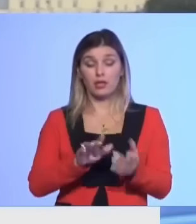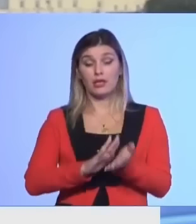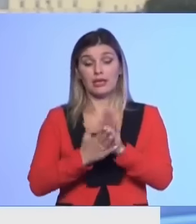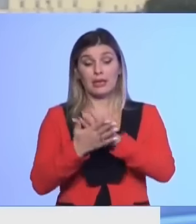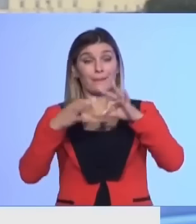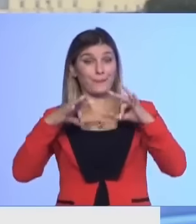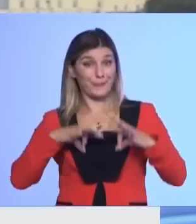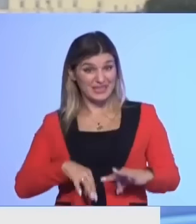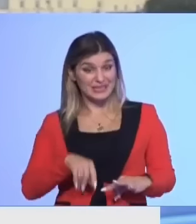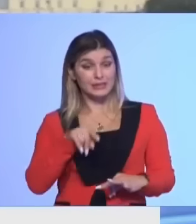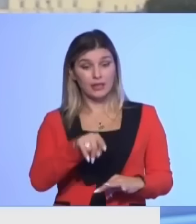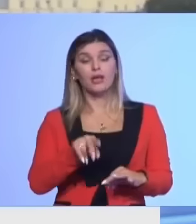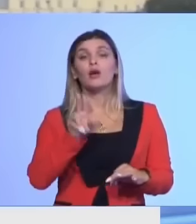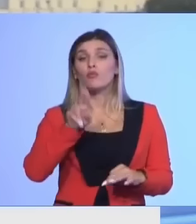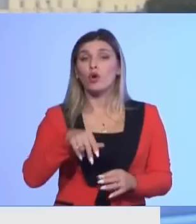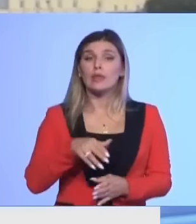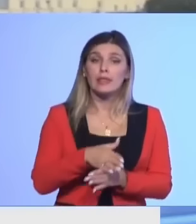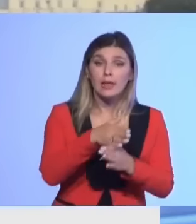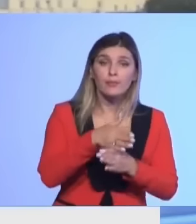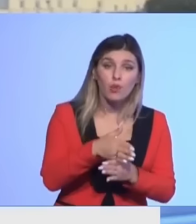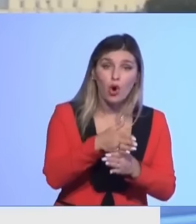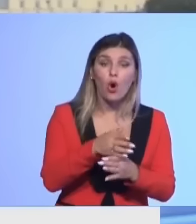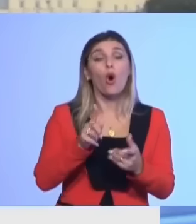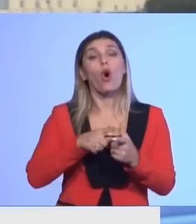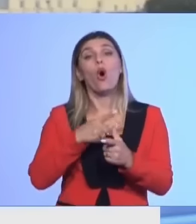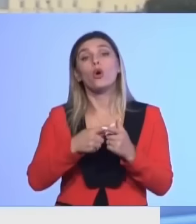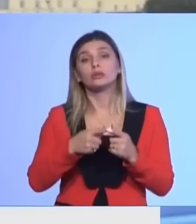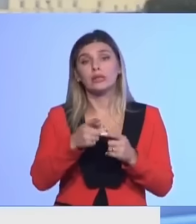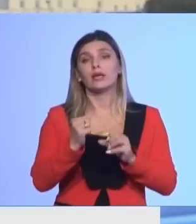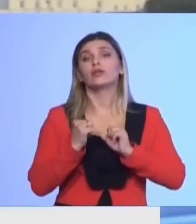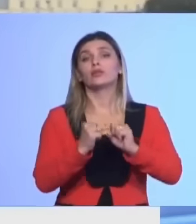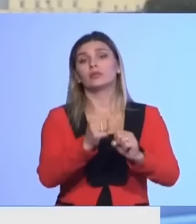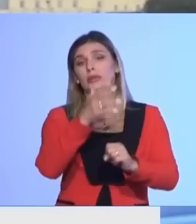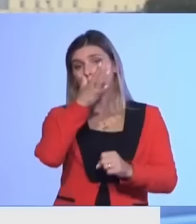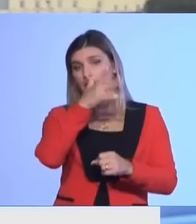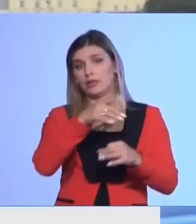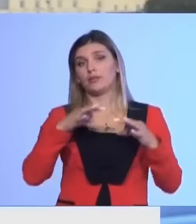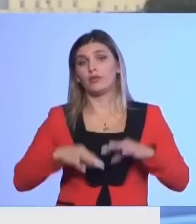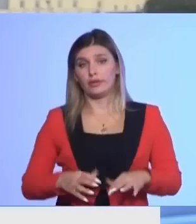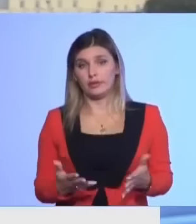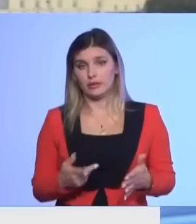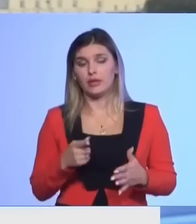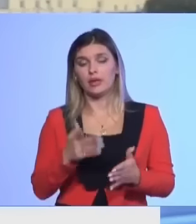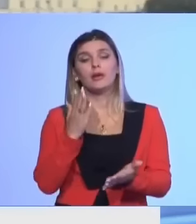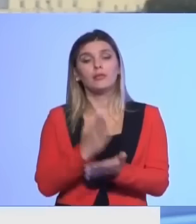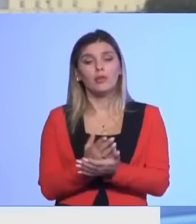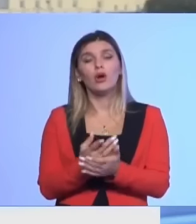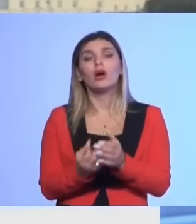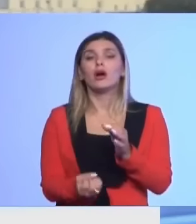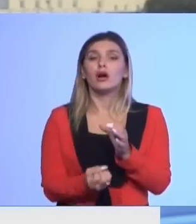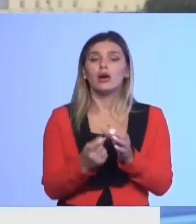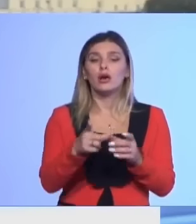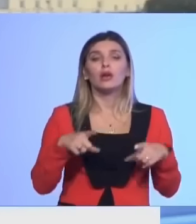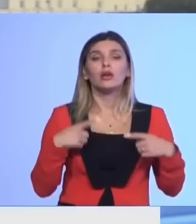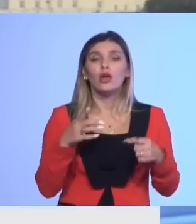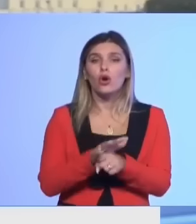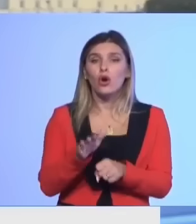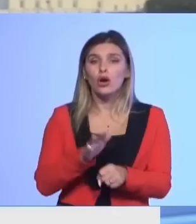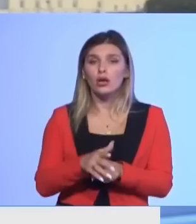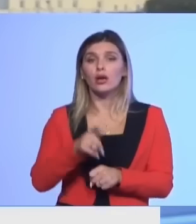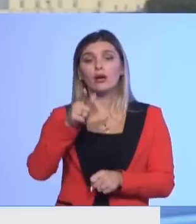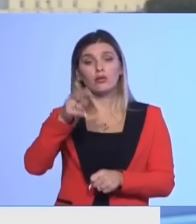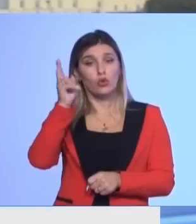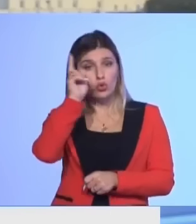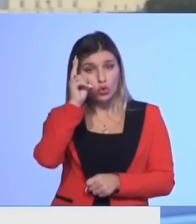president mund të ndihmojnë ose edhe të dëmtojnë kandidatët e tyre. Kjo bazohet në prejardhjen, popularitetin në shtetin e tyre